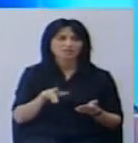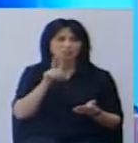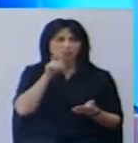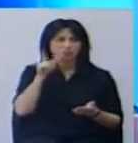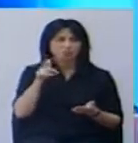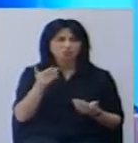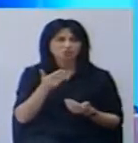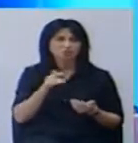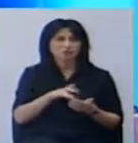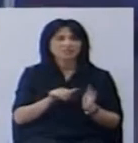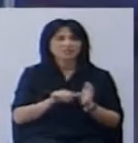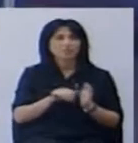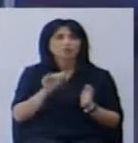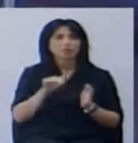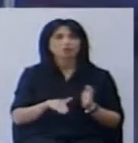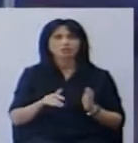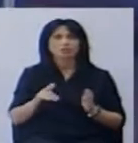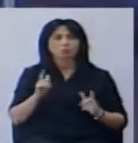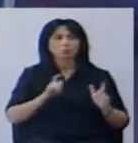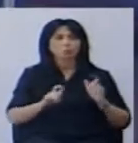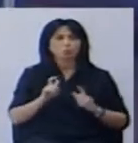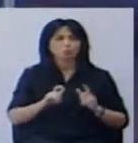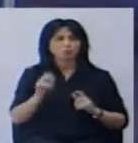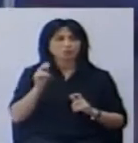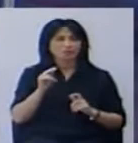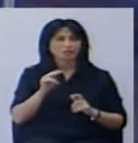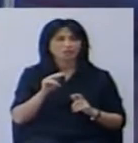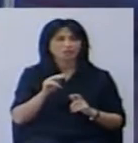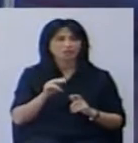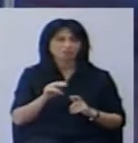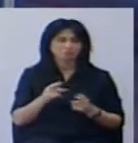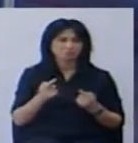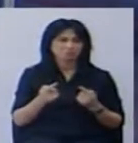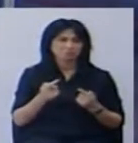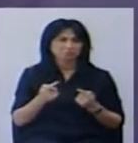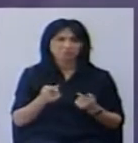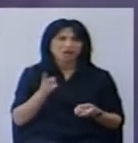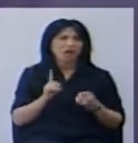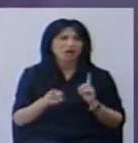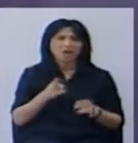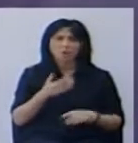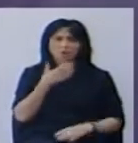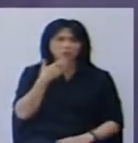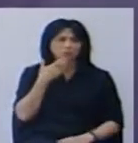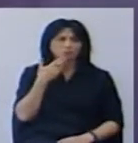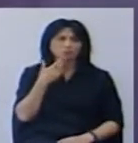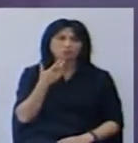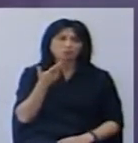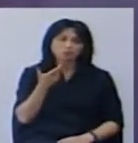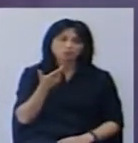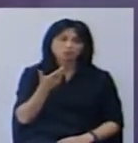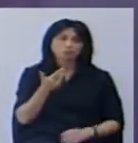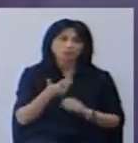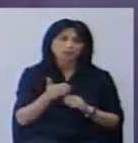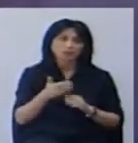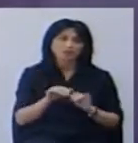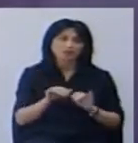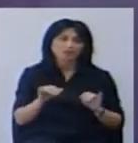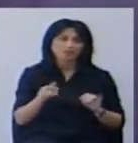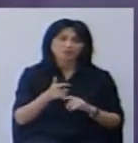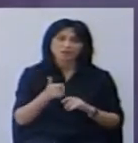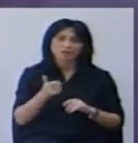190000 მოსახლეობა და 60000 სტუდენტი, მასშტაბურია ძალიან. არა, მასშტაბურია, თუმცა არარეალისტური ასე მგონია. თუმცა თუ თანდათან